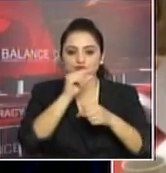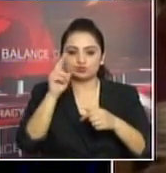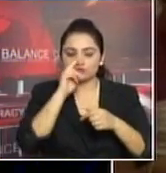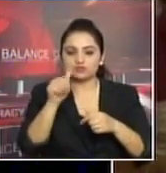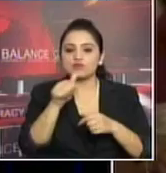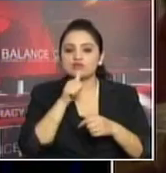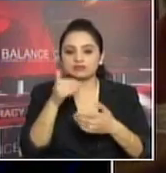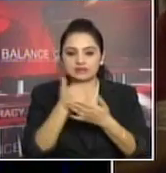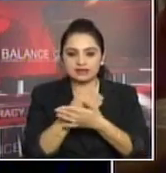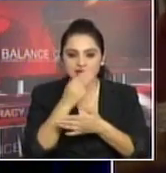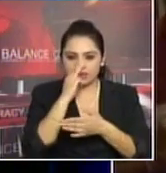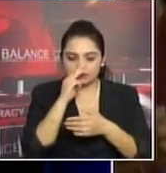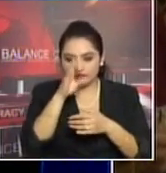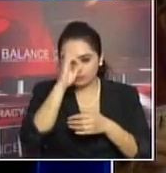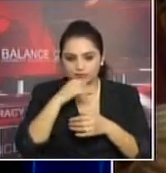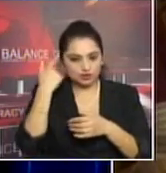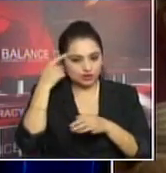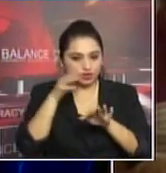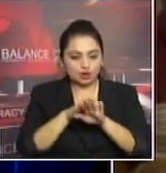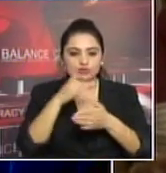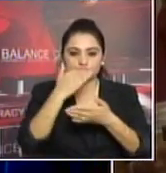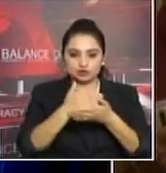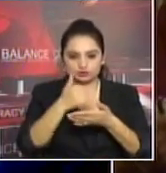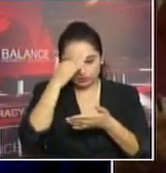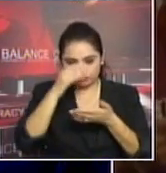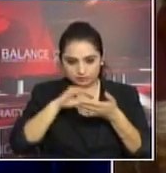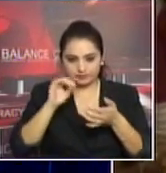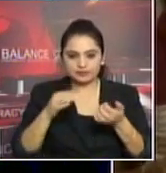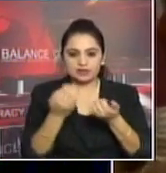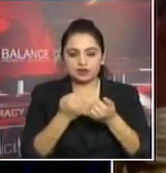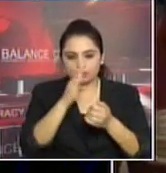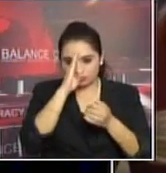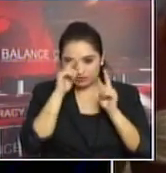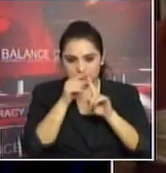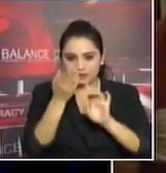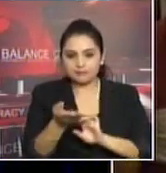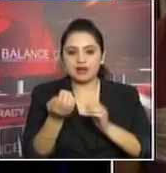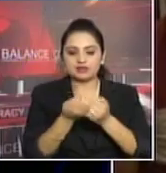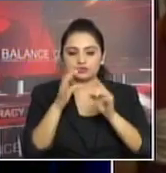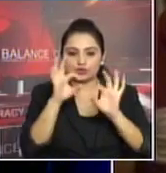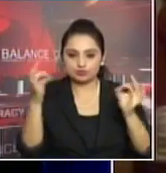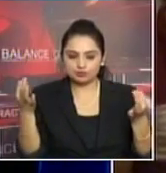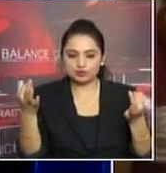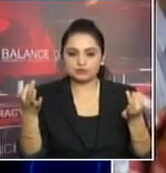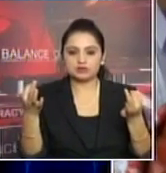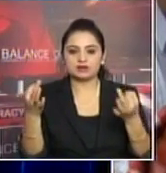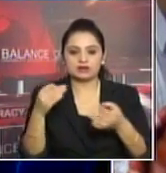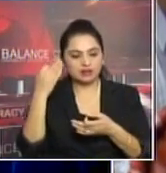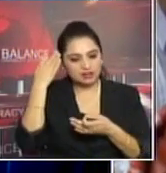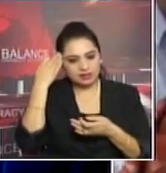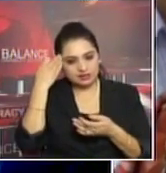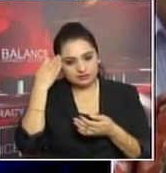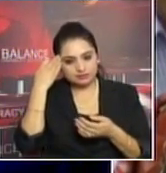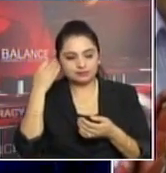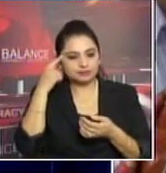अन्तर्क्रिया कार्यक्रममा विज्ञहरूले सीमा समस्या समाधान गर्न सरकारसँग माग गर्दै विभिन्न धारणा राखेका छन्।